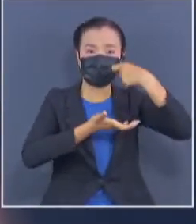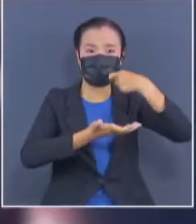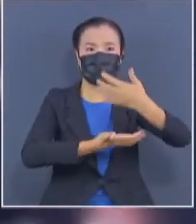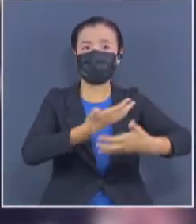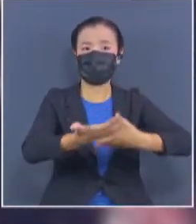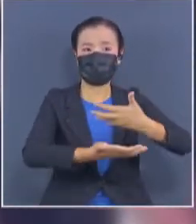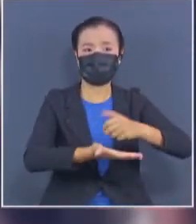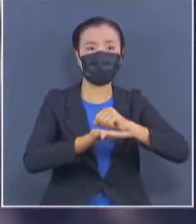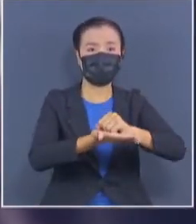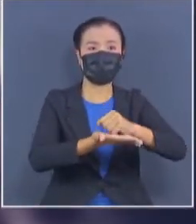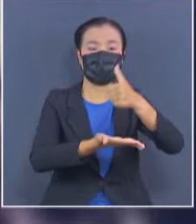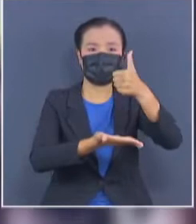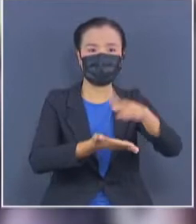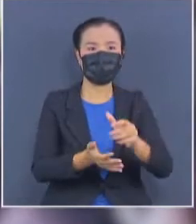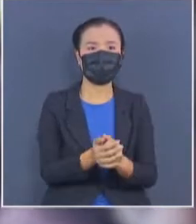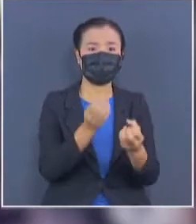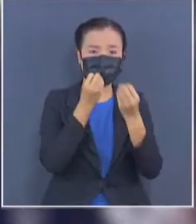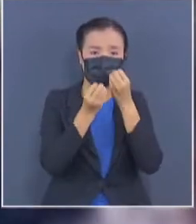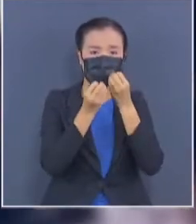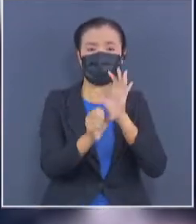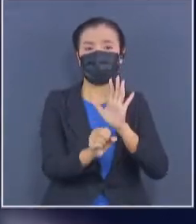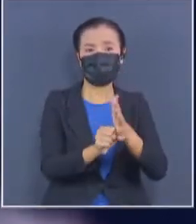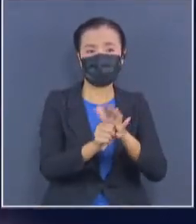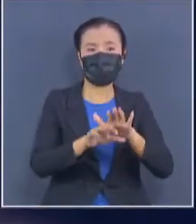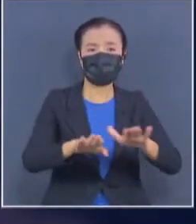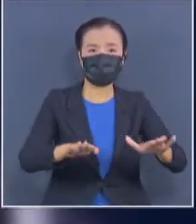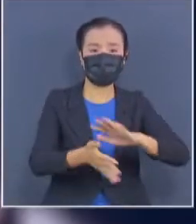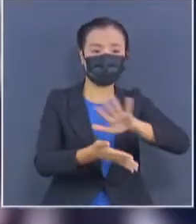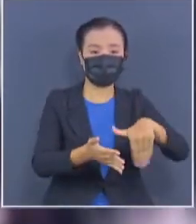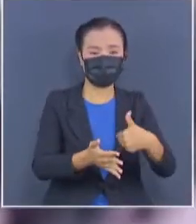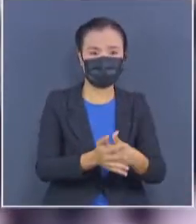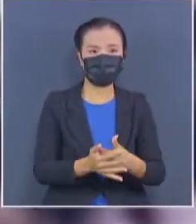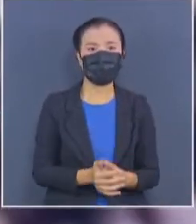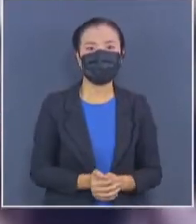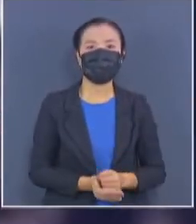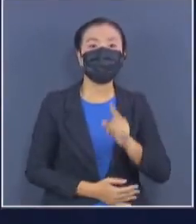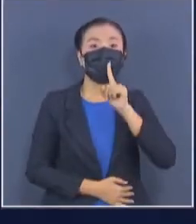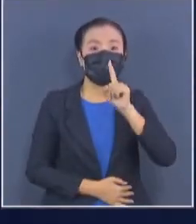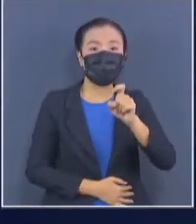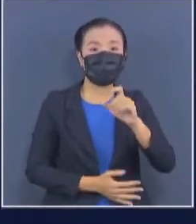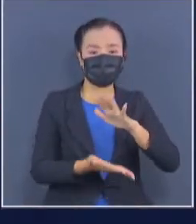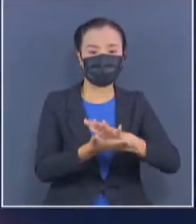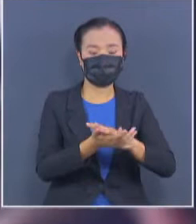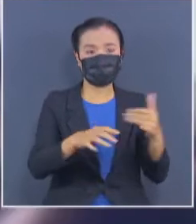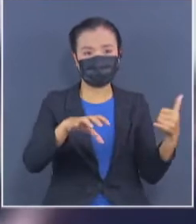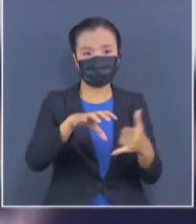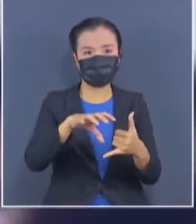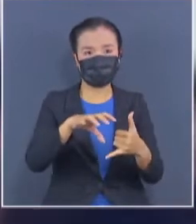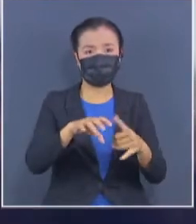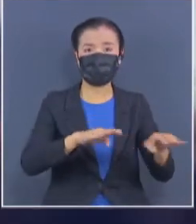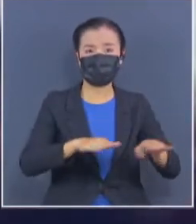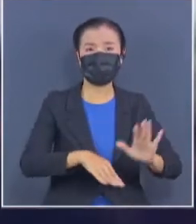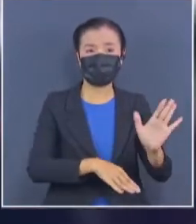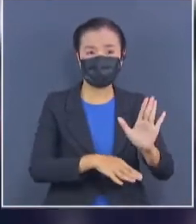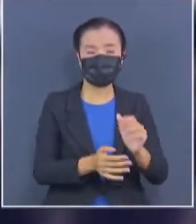ไม่สามารถเปิดให้บริการได้ค่ะอาหารก็เลยไม่เพียงพอต่อเด็กนักเรียนทั้งโรงเรียนคำถามคือไปโรงเรียนจะภาพความไม่พร้อม